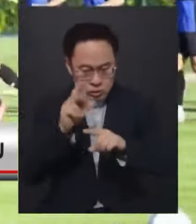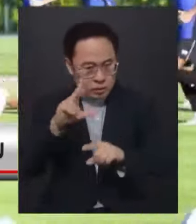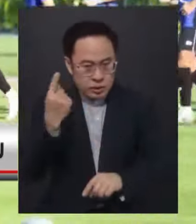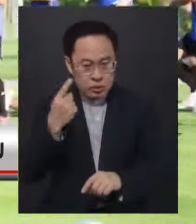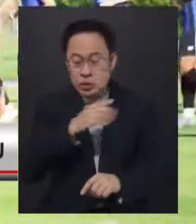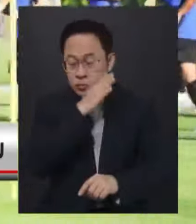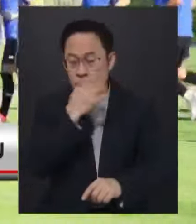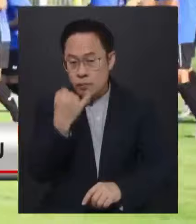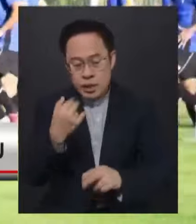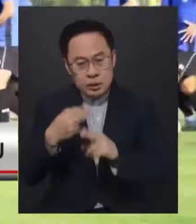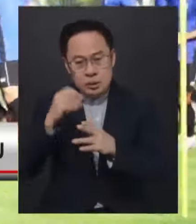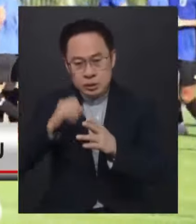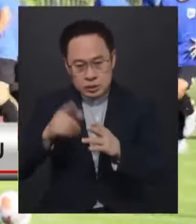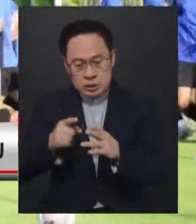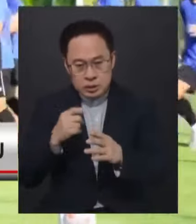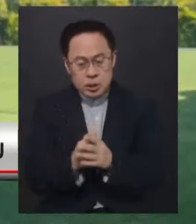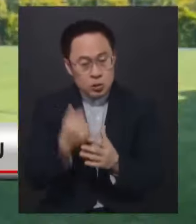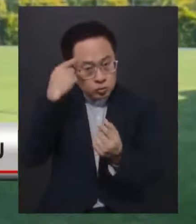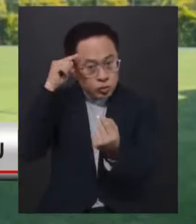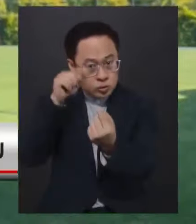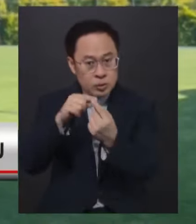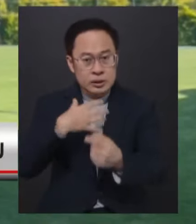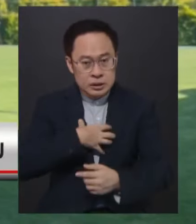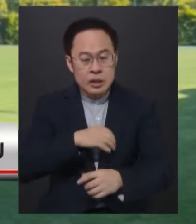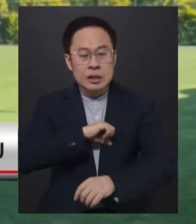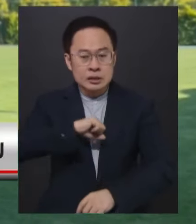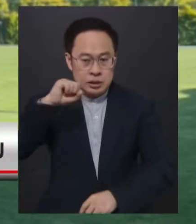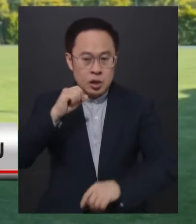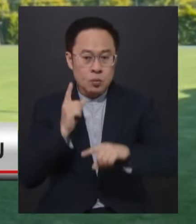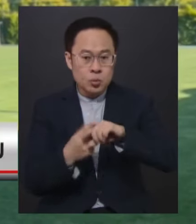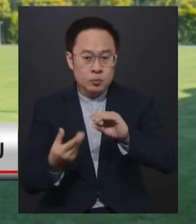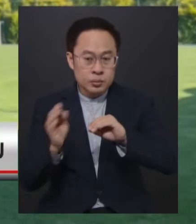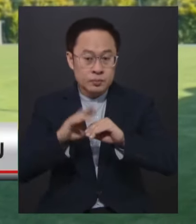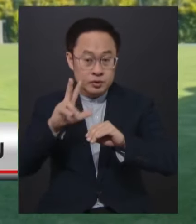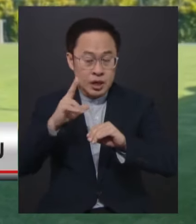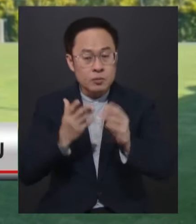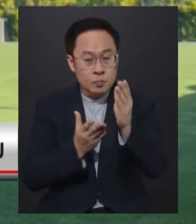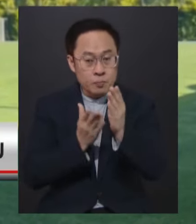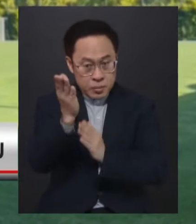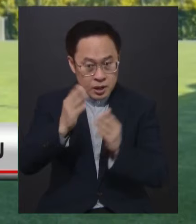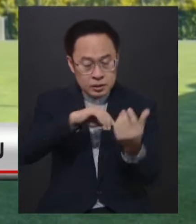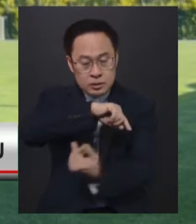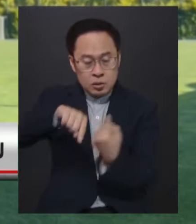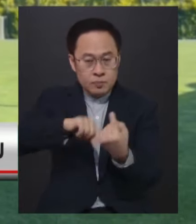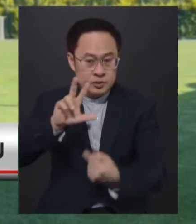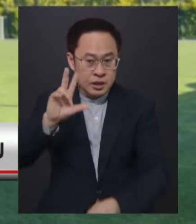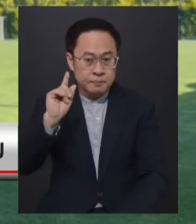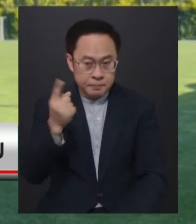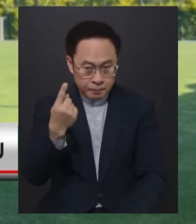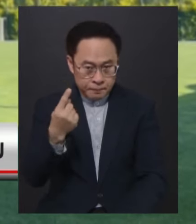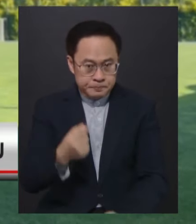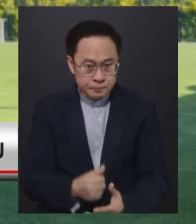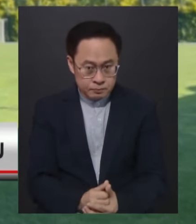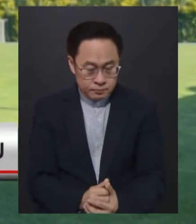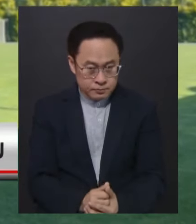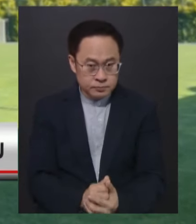เรียนรู้ร่วมกันเป้าหมายของผมคือการเก็บ3แต้มเพื่อเปิดประตูเข้าสู่รอบต่อไปให้ได้นะครับซึ่งโปรแกรมทีมช